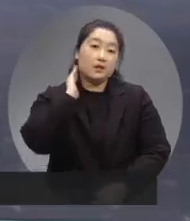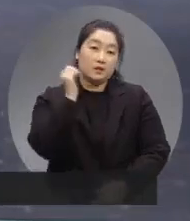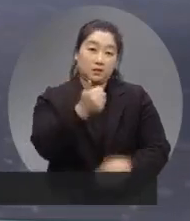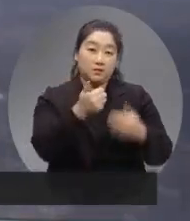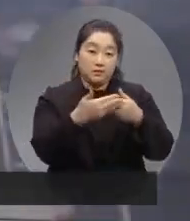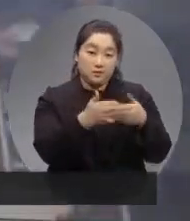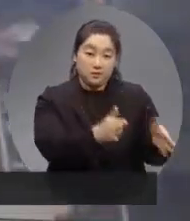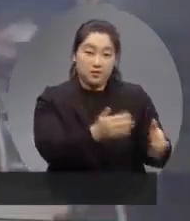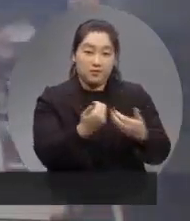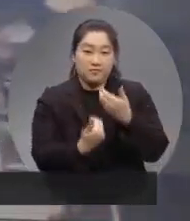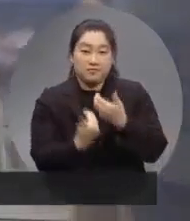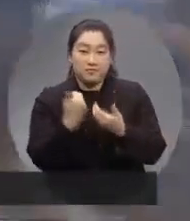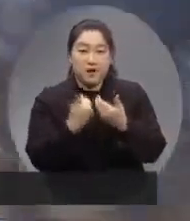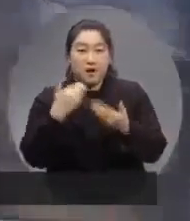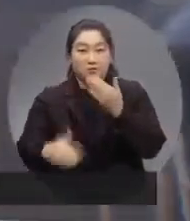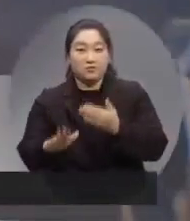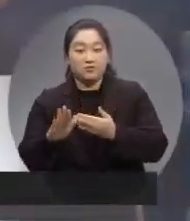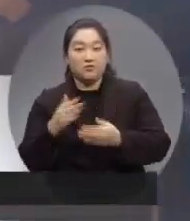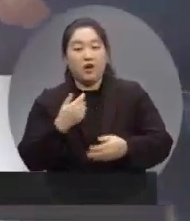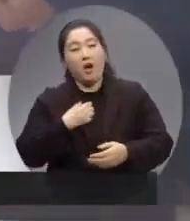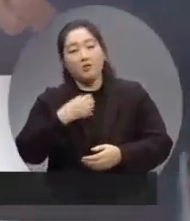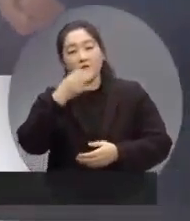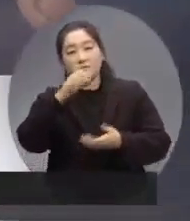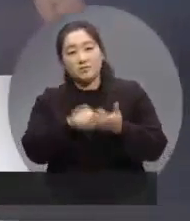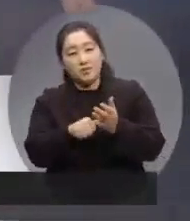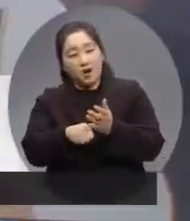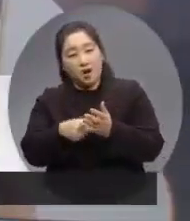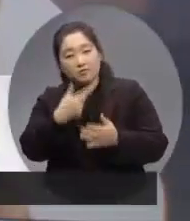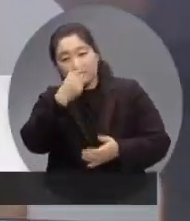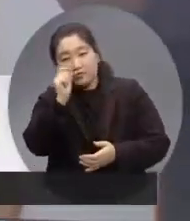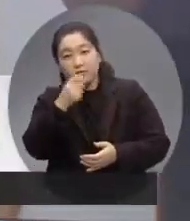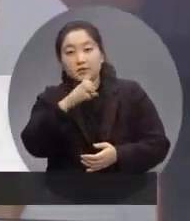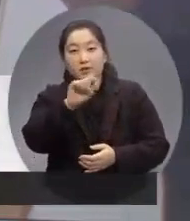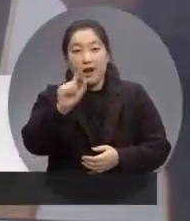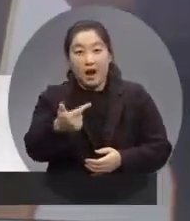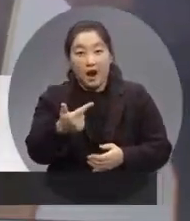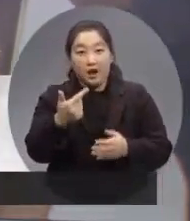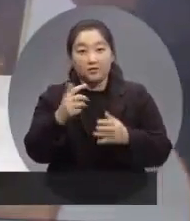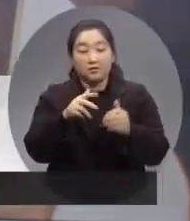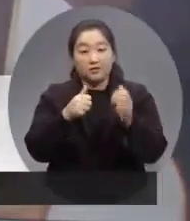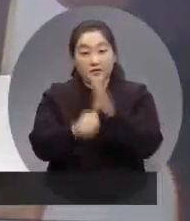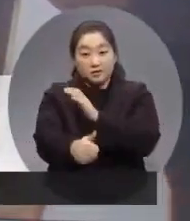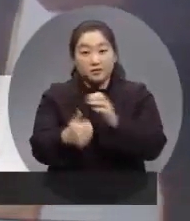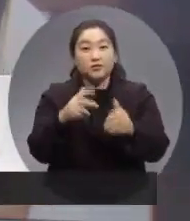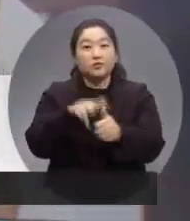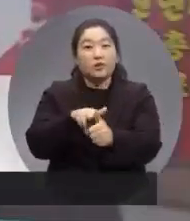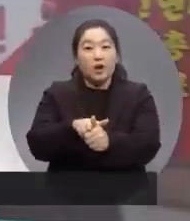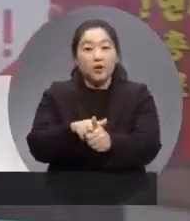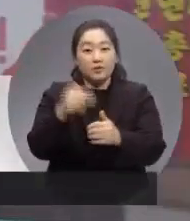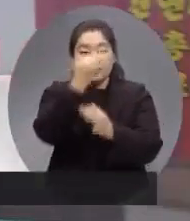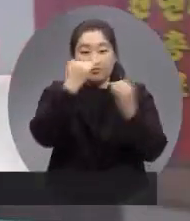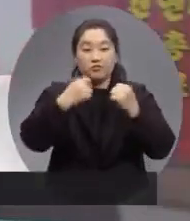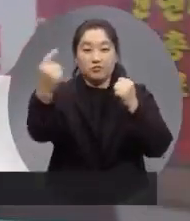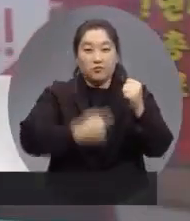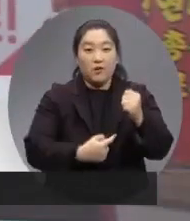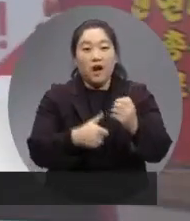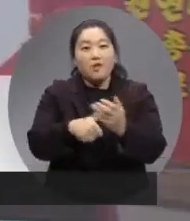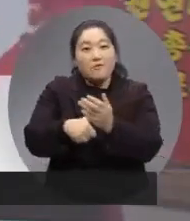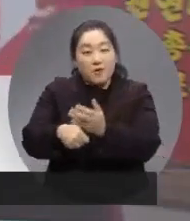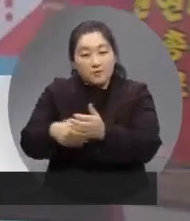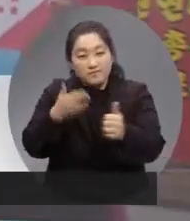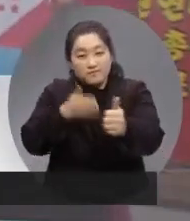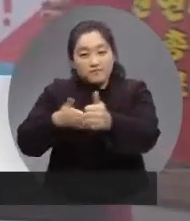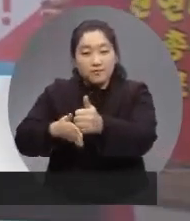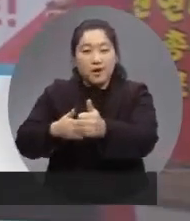대통령실과의 갈등 이후 수세에 몰린 안철수 국민의힘 당대표 후보가 충북을 찾아 표심 잡기에 나섰습니다.